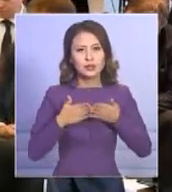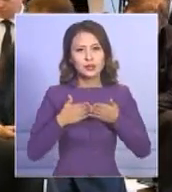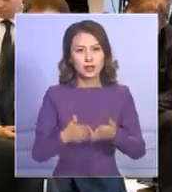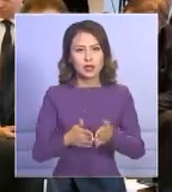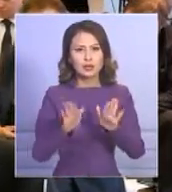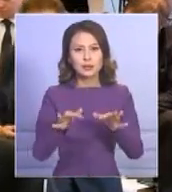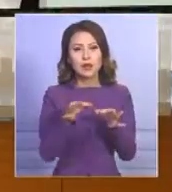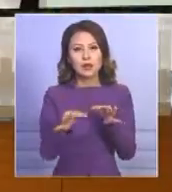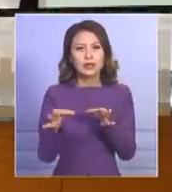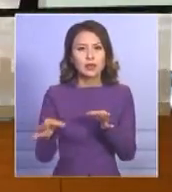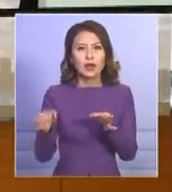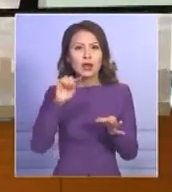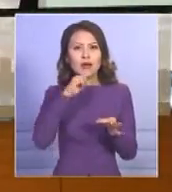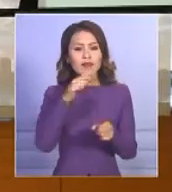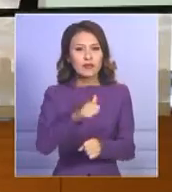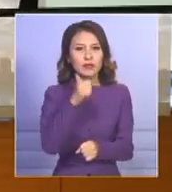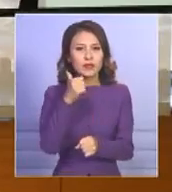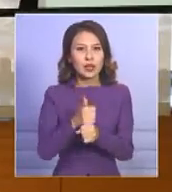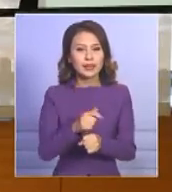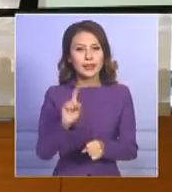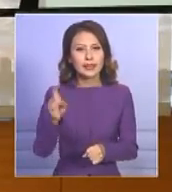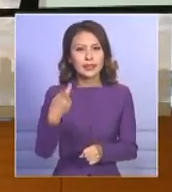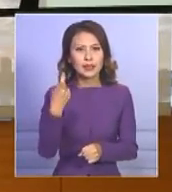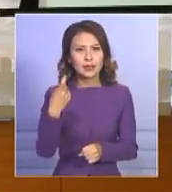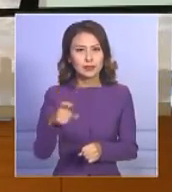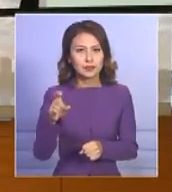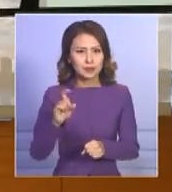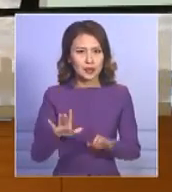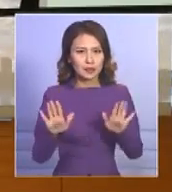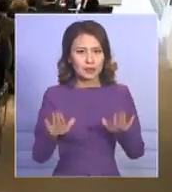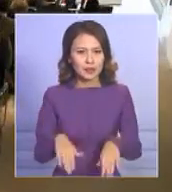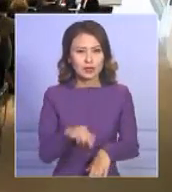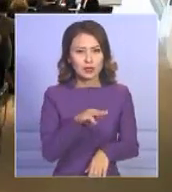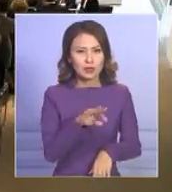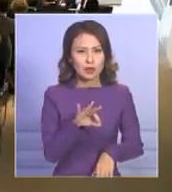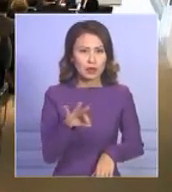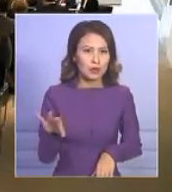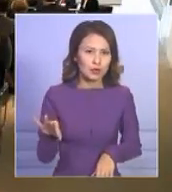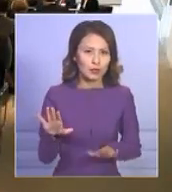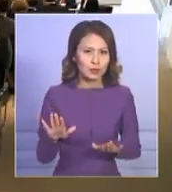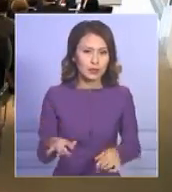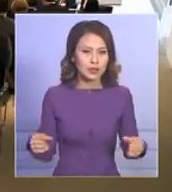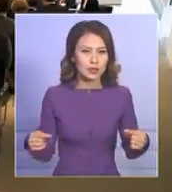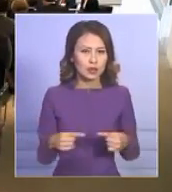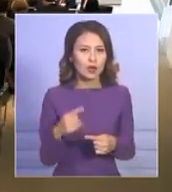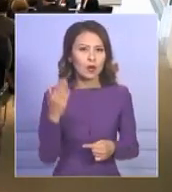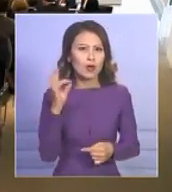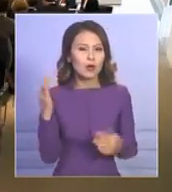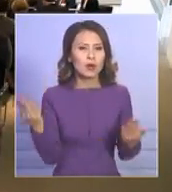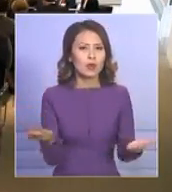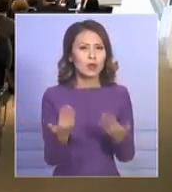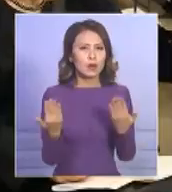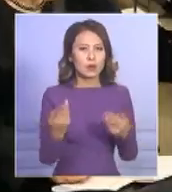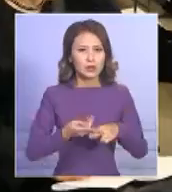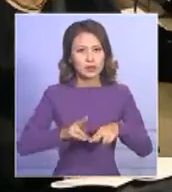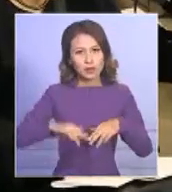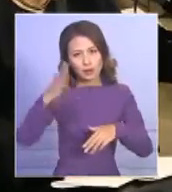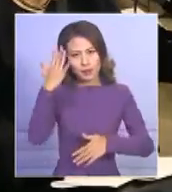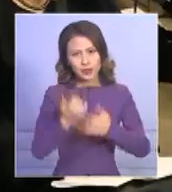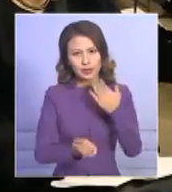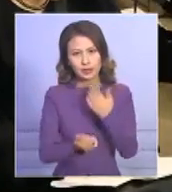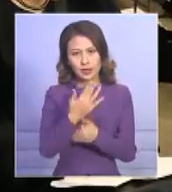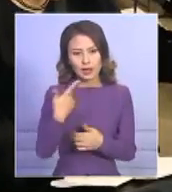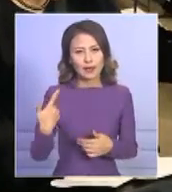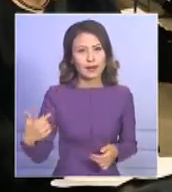экономикалық аймақтардың басшылары және Біріккен химия компаниясы жауапкершілігі шектеулі серіктестігінің өкілдері жеңілдіктер туралы мұнай және газ, қайта өңдеу